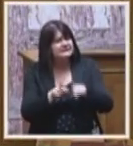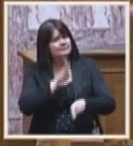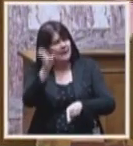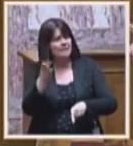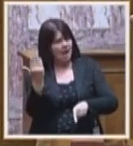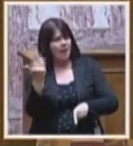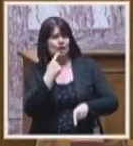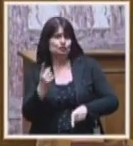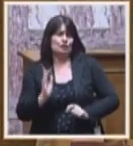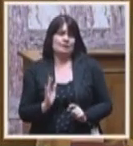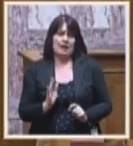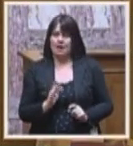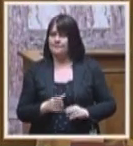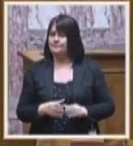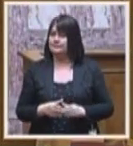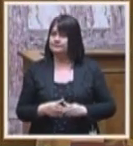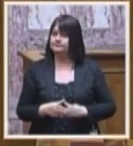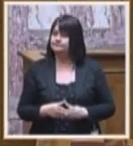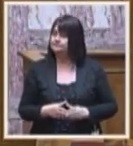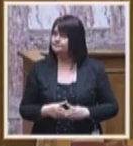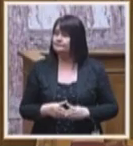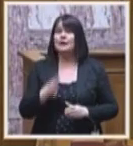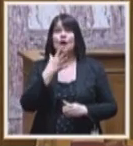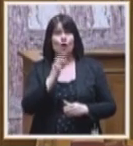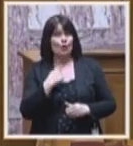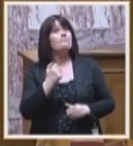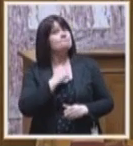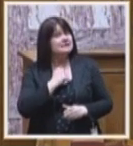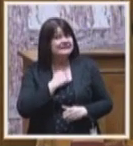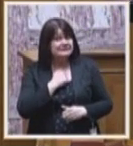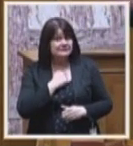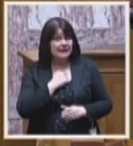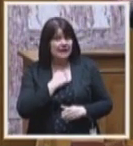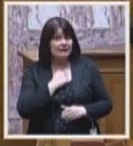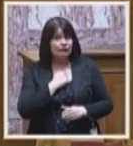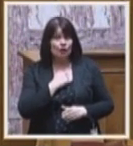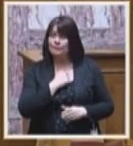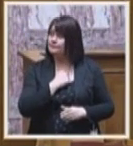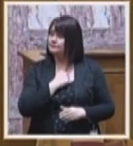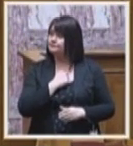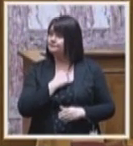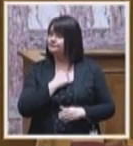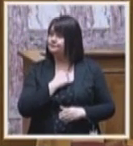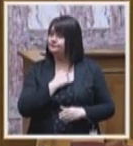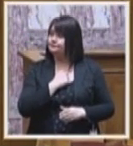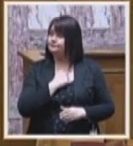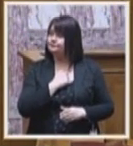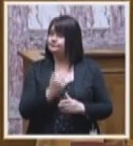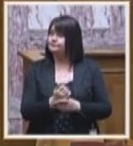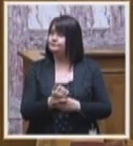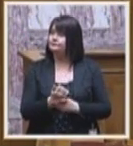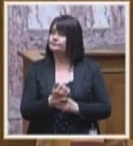να διαπραγματευτούμε. Διότι πίστευα και πιστεύω ακόμα και σήμερα, μετά από